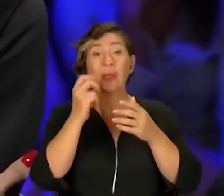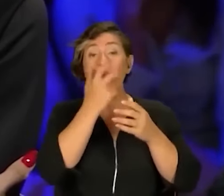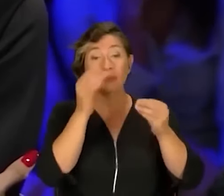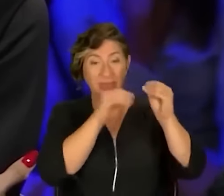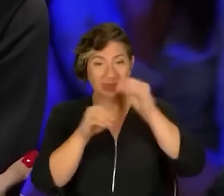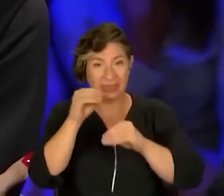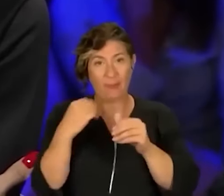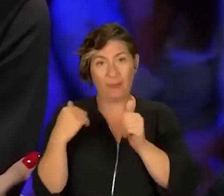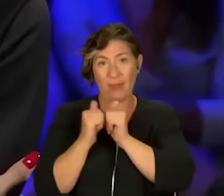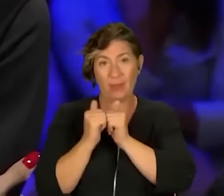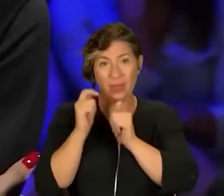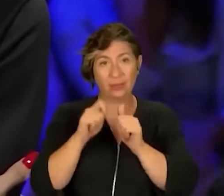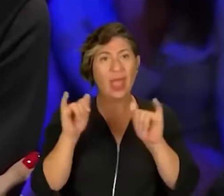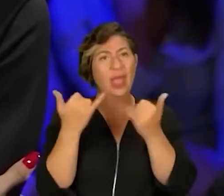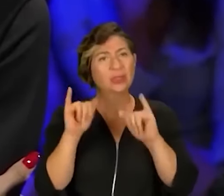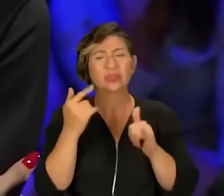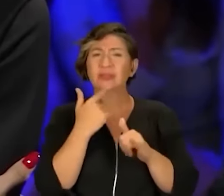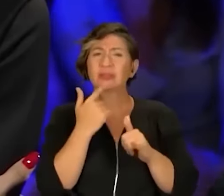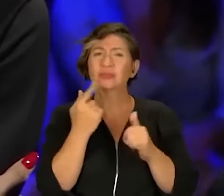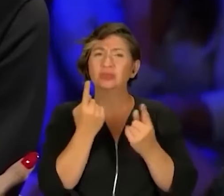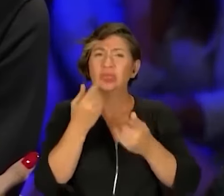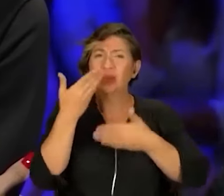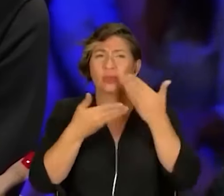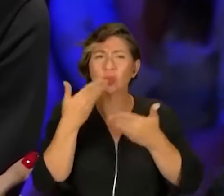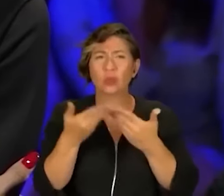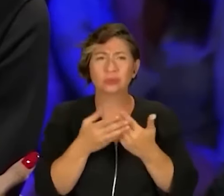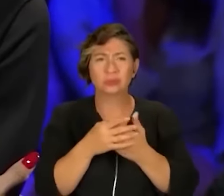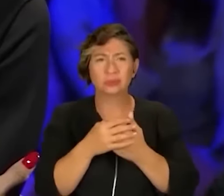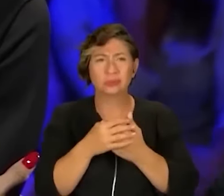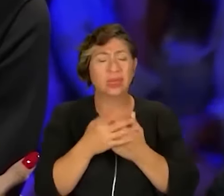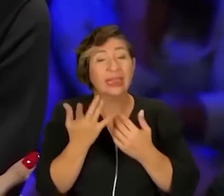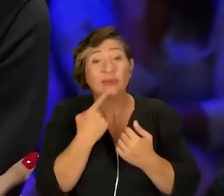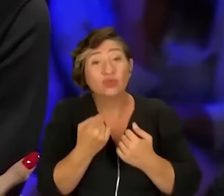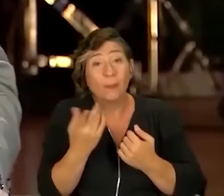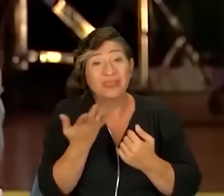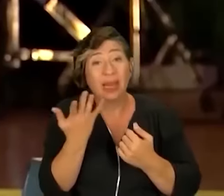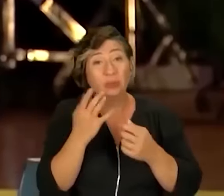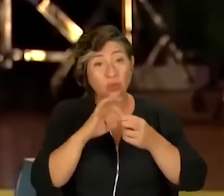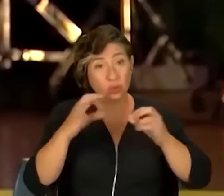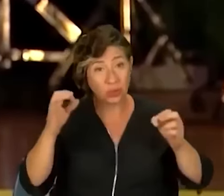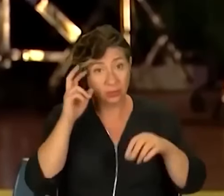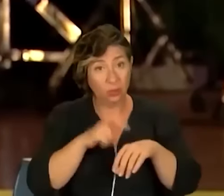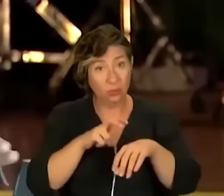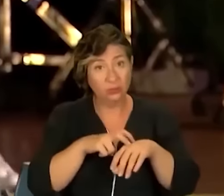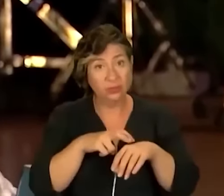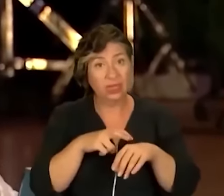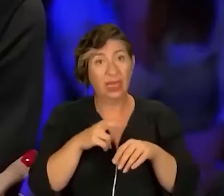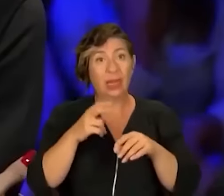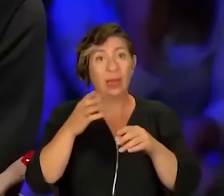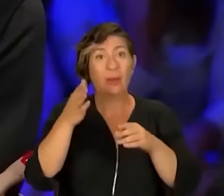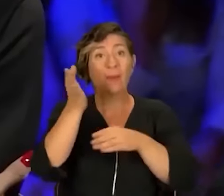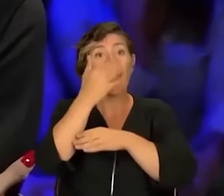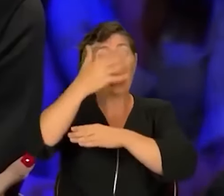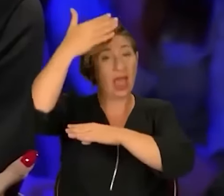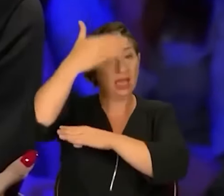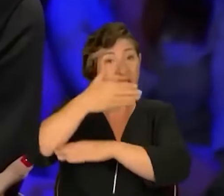birlikte yaptık on da eğlenceli tat şey anlatıyor Yani ne diyorsun mesela sözleri hatırlıyor musun sözleri hatırlıyorum As bayrakları